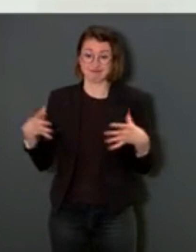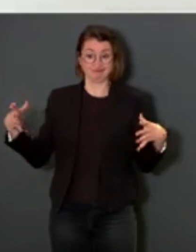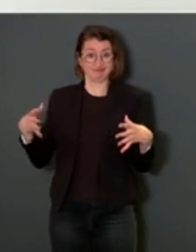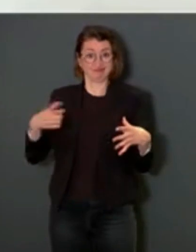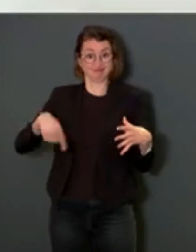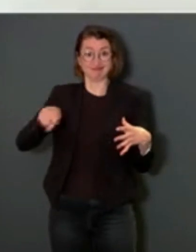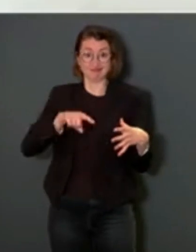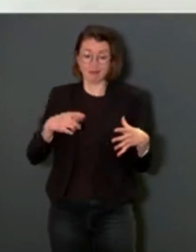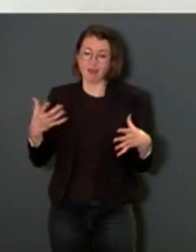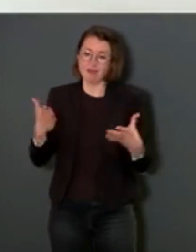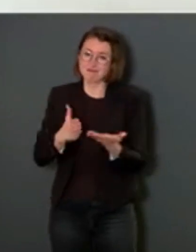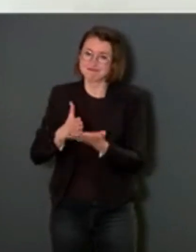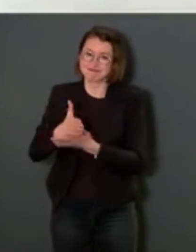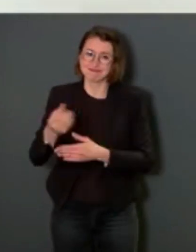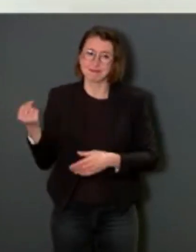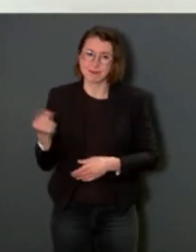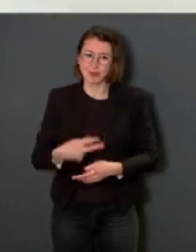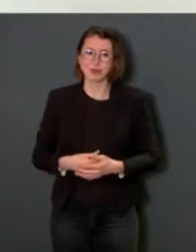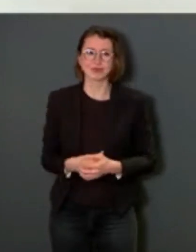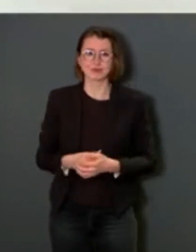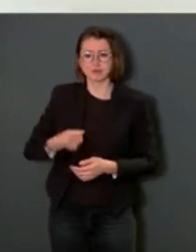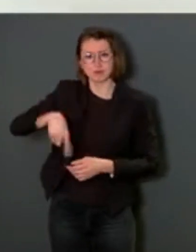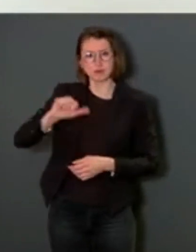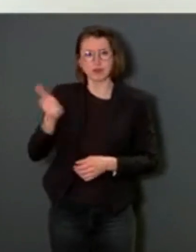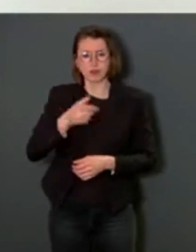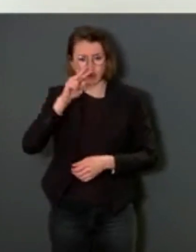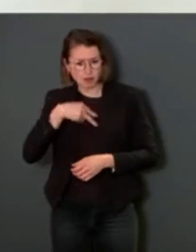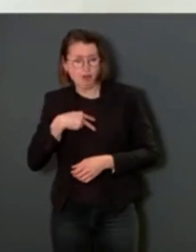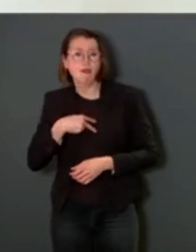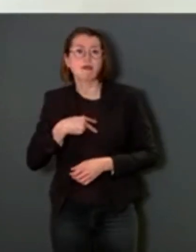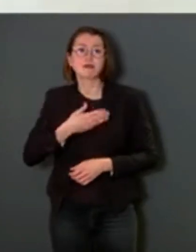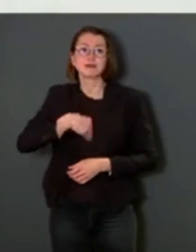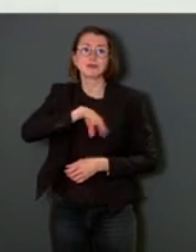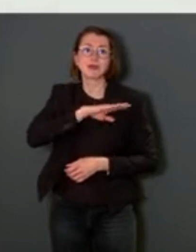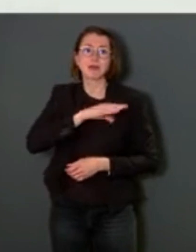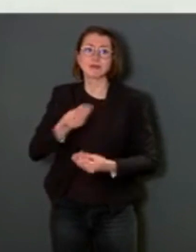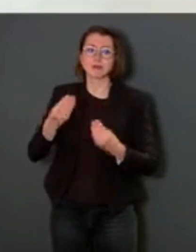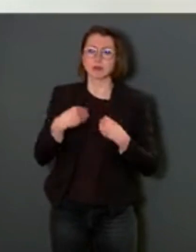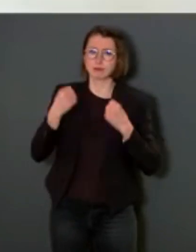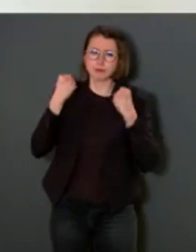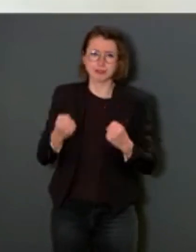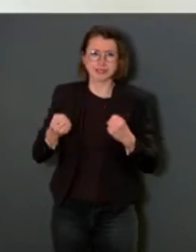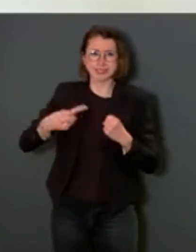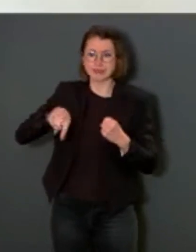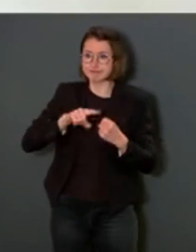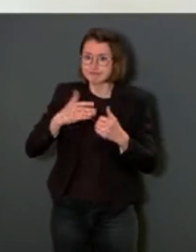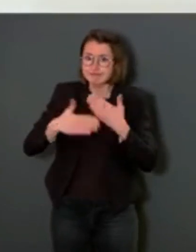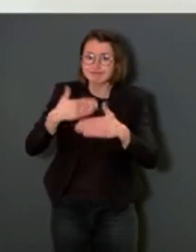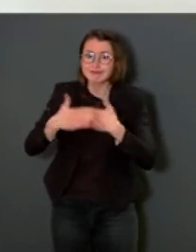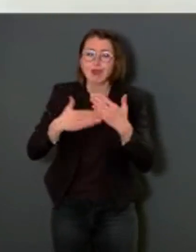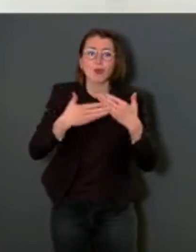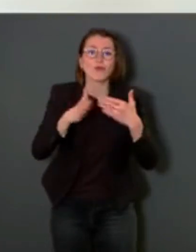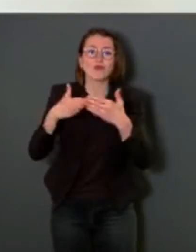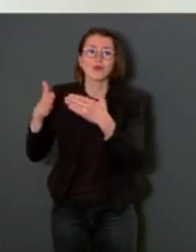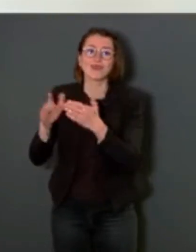en prenant ces responsabilités qu'on va de nouveau avoir accès à cette liberté que nous espérons tous avoir. Mais pour le